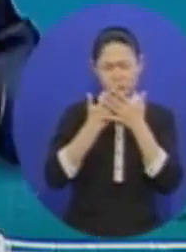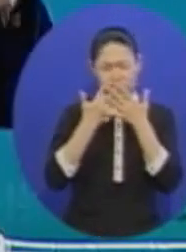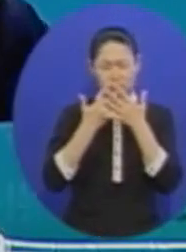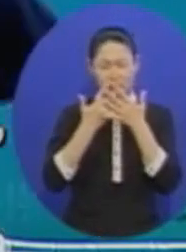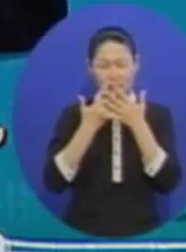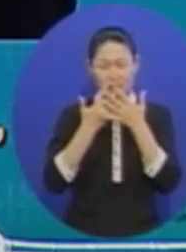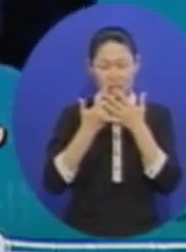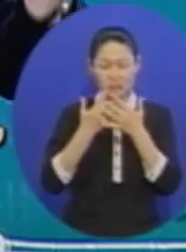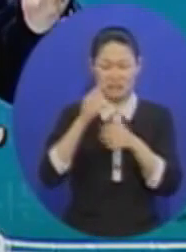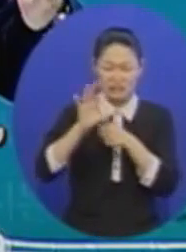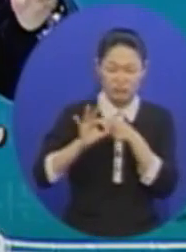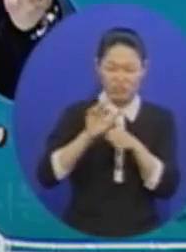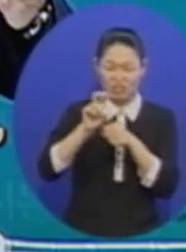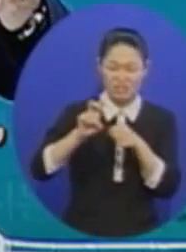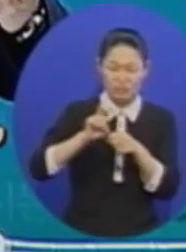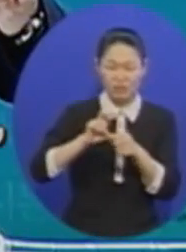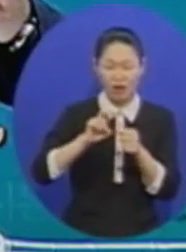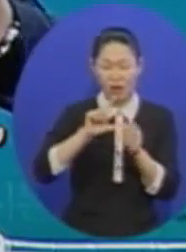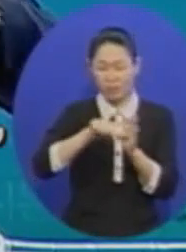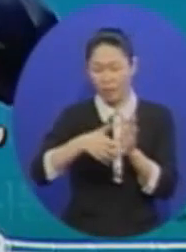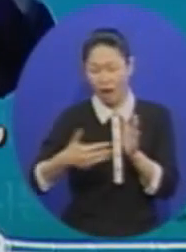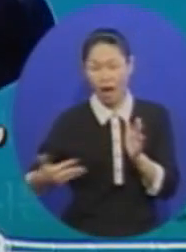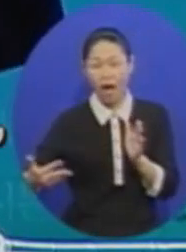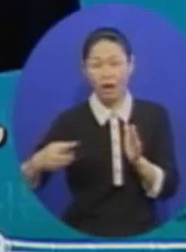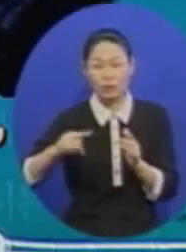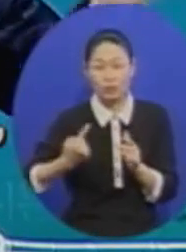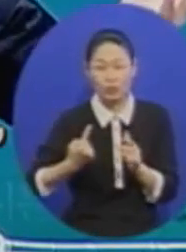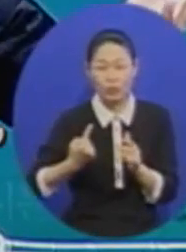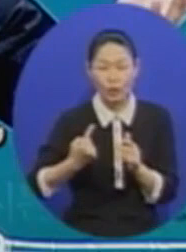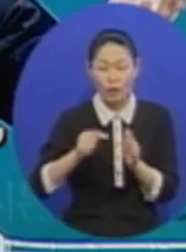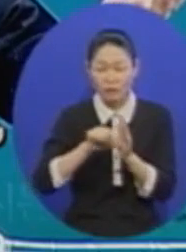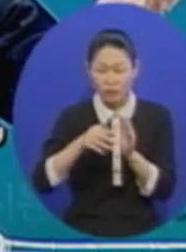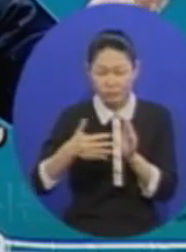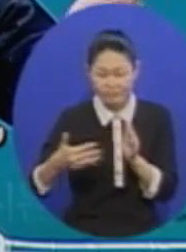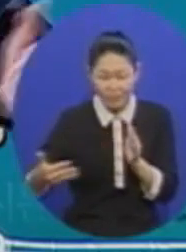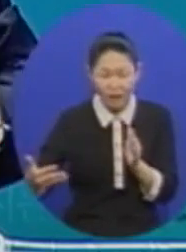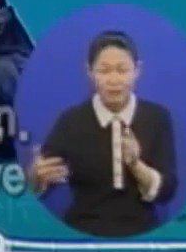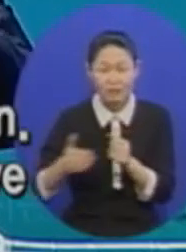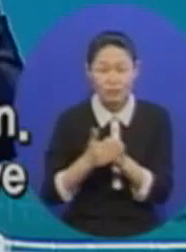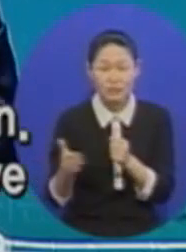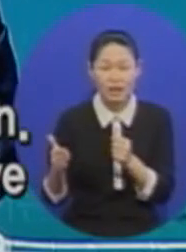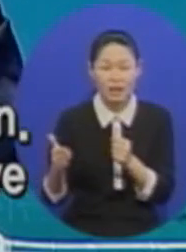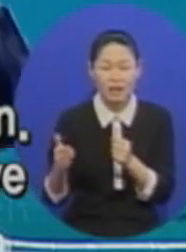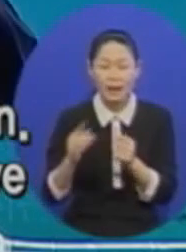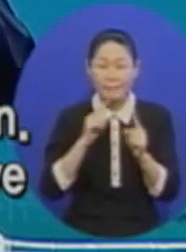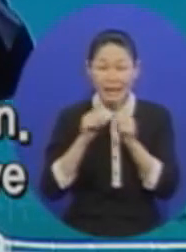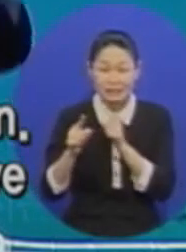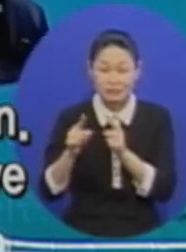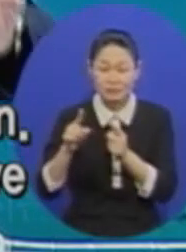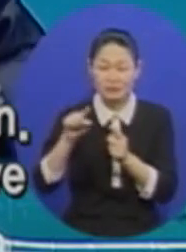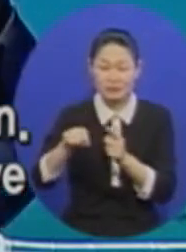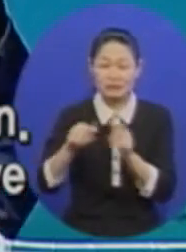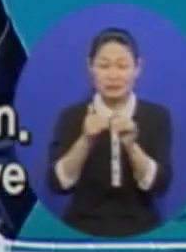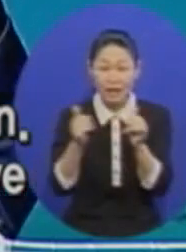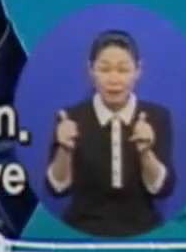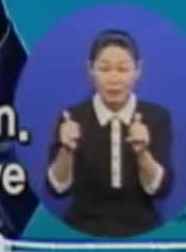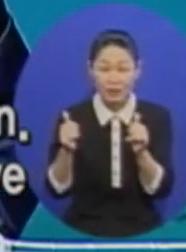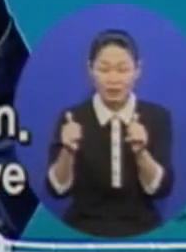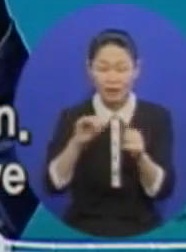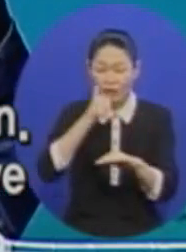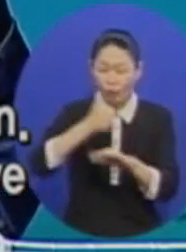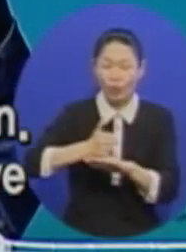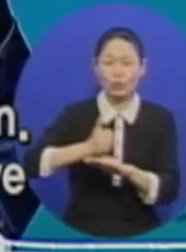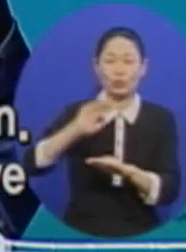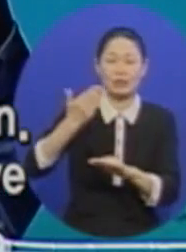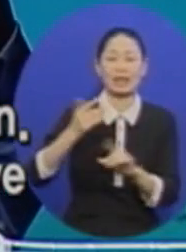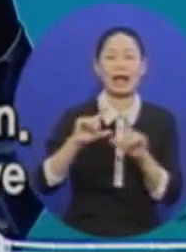10년 20년 지나도 그런다고 세월이 오래 갔다고 이 말씀이 그에게 결론 되어 지는 게 아니라